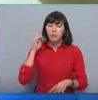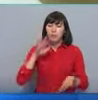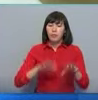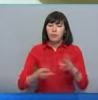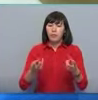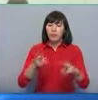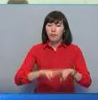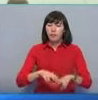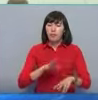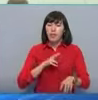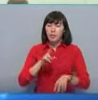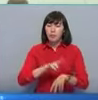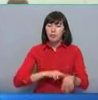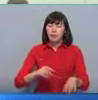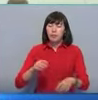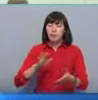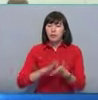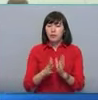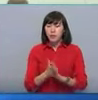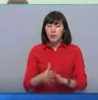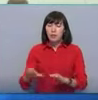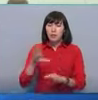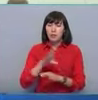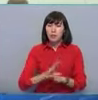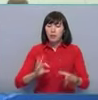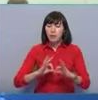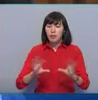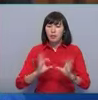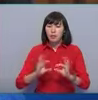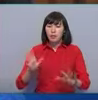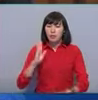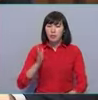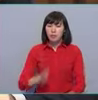алынды. Тергеу барысында полицейлер оқиғаның толық мән-жайын анықтай